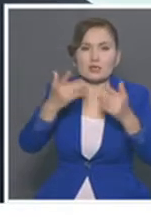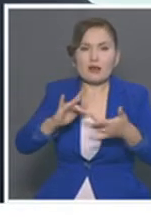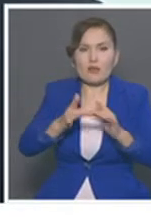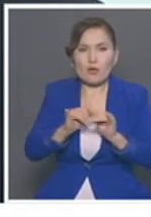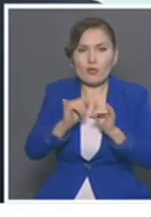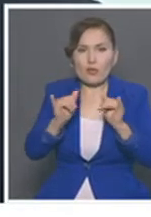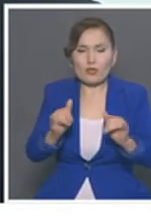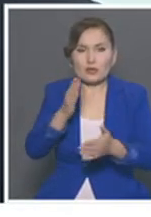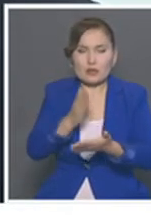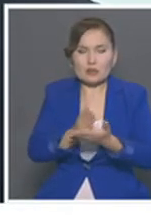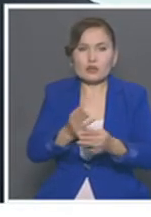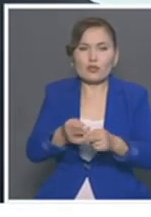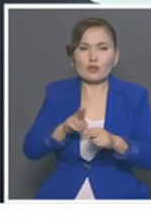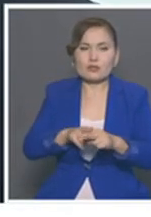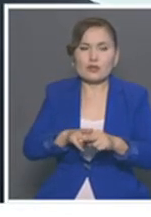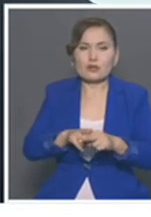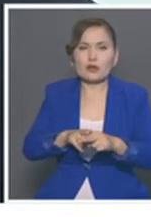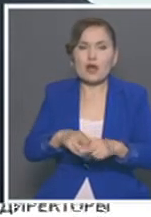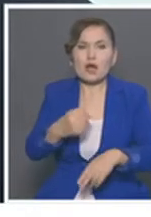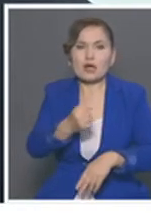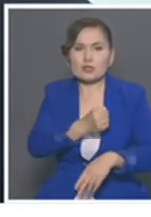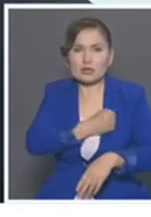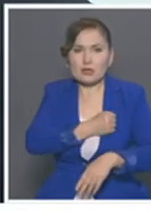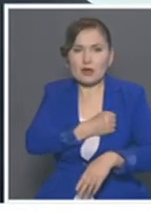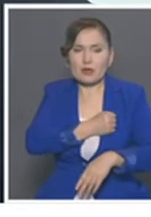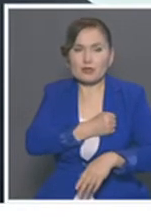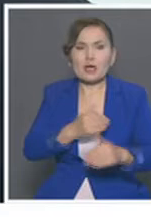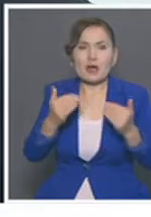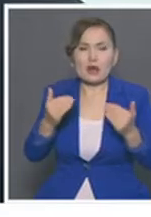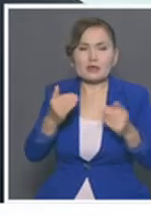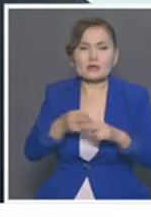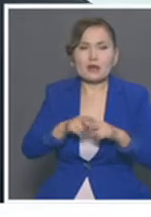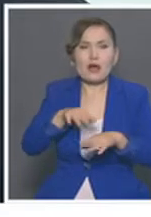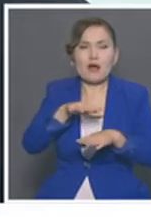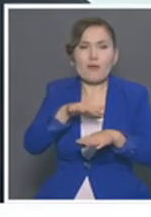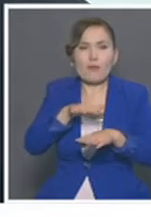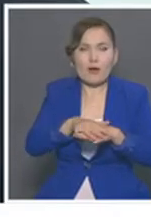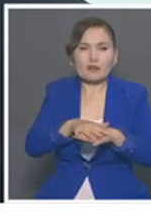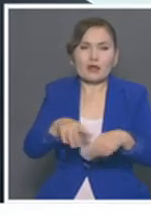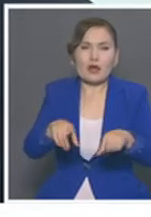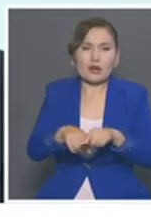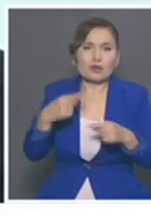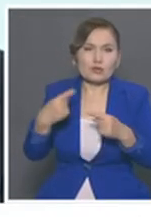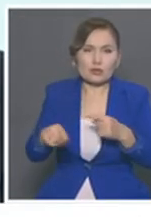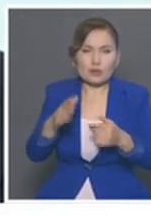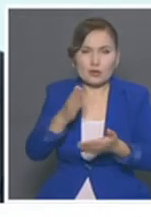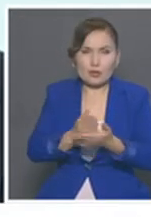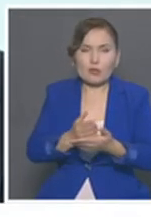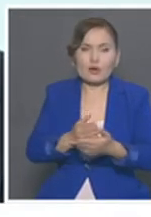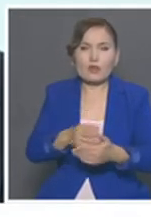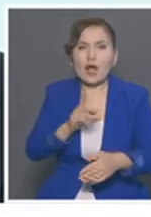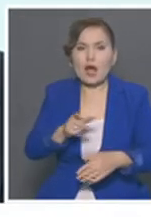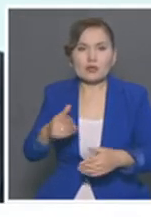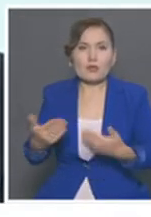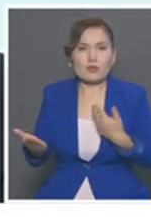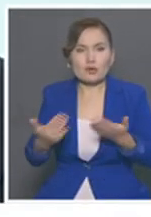банк. Ол өкініш көремінің қазіргі банкқа қарағанда кішкене ерекшелігі бар. Клиенттермен жұмыс істеу,